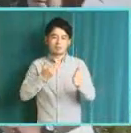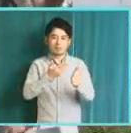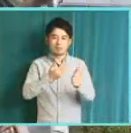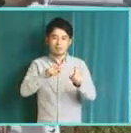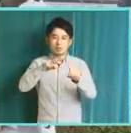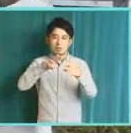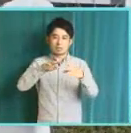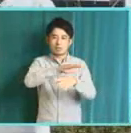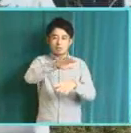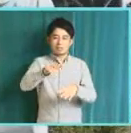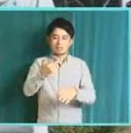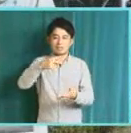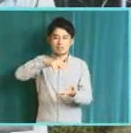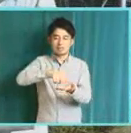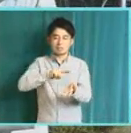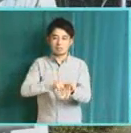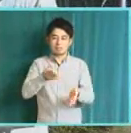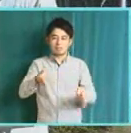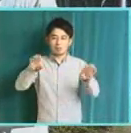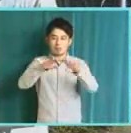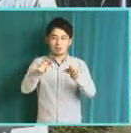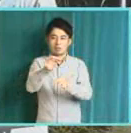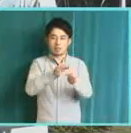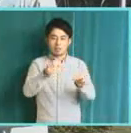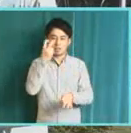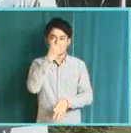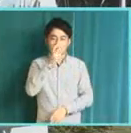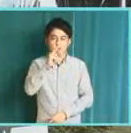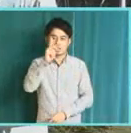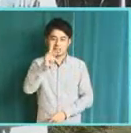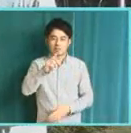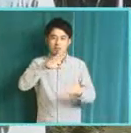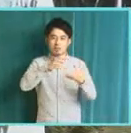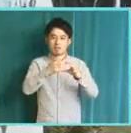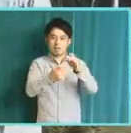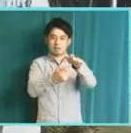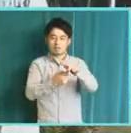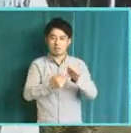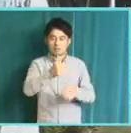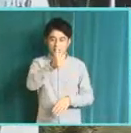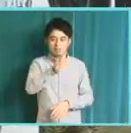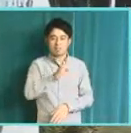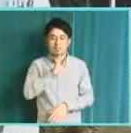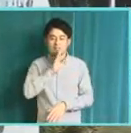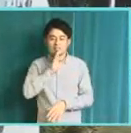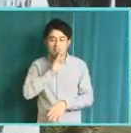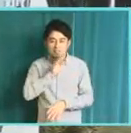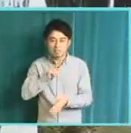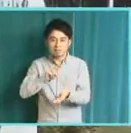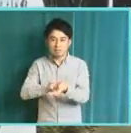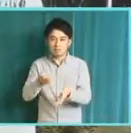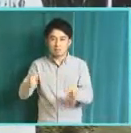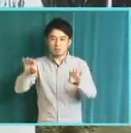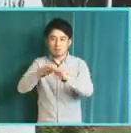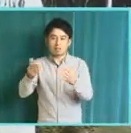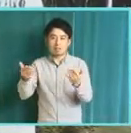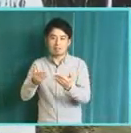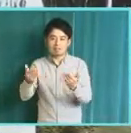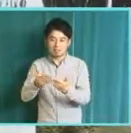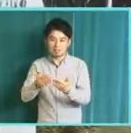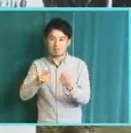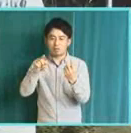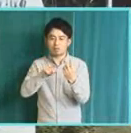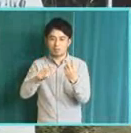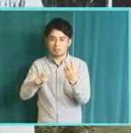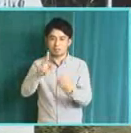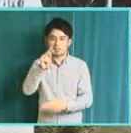原市立病院経営管理課の岩村さん、そして実際に市立病院でナースメイトとして働いていらっしゃいます門脇さん、小野さ